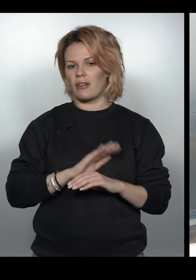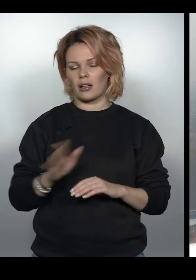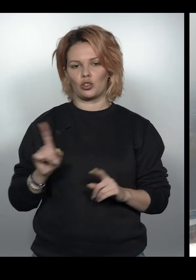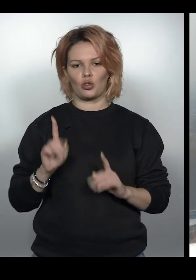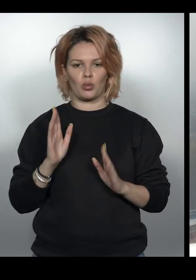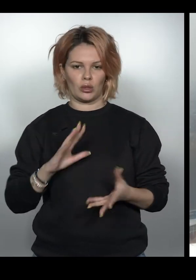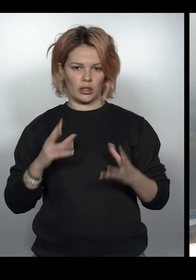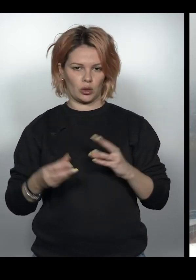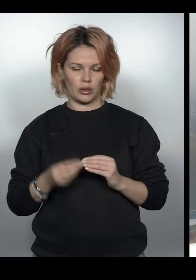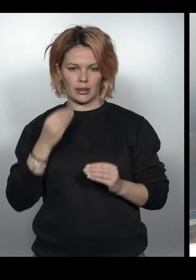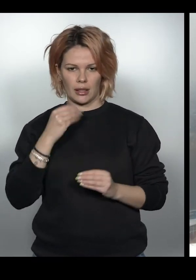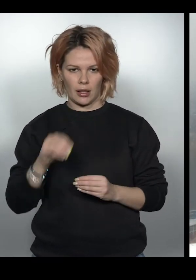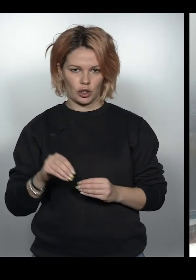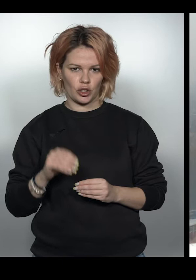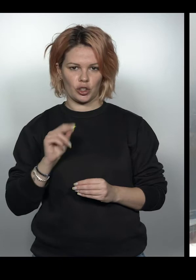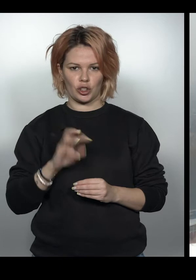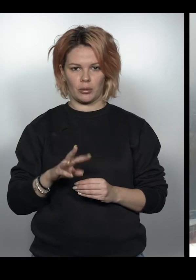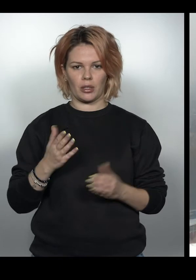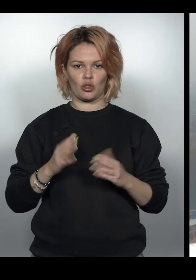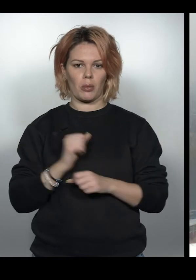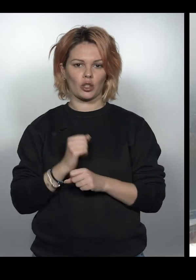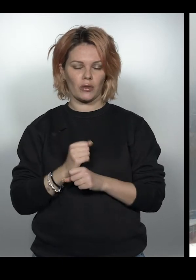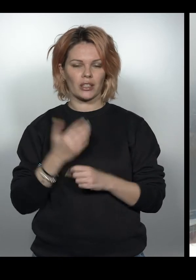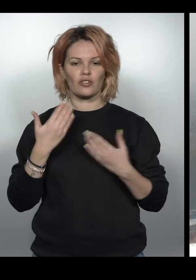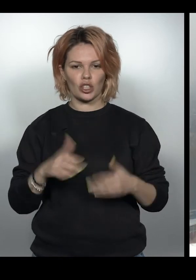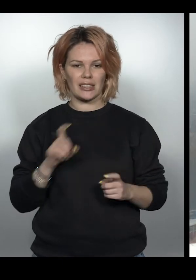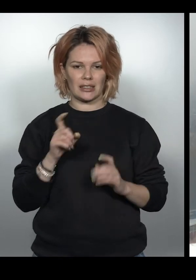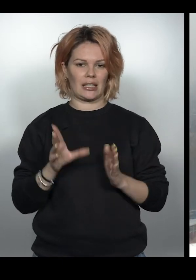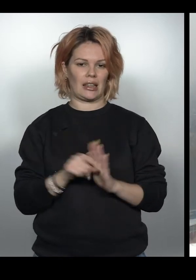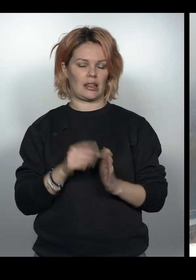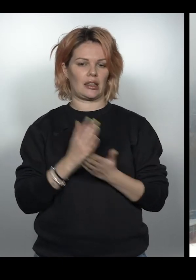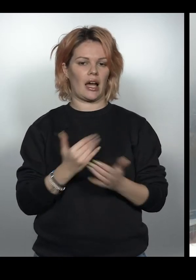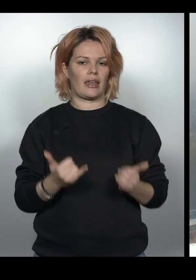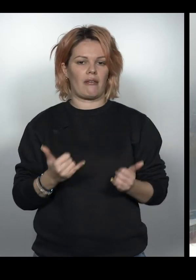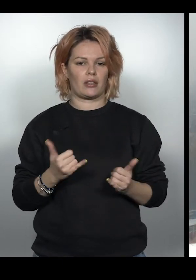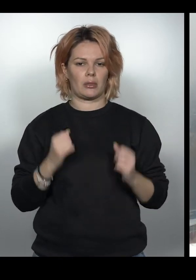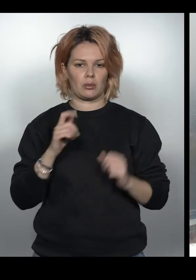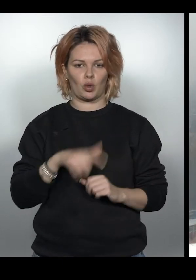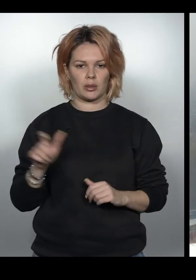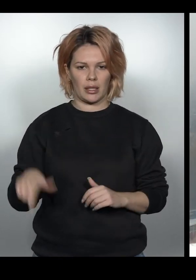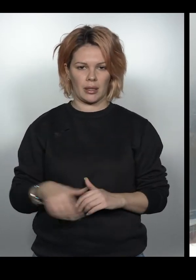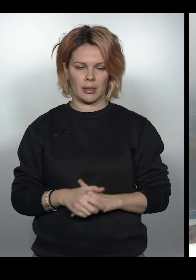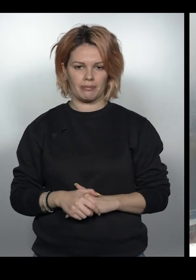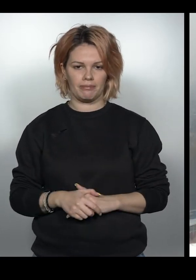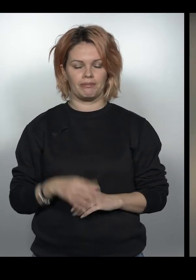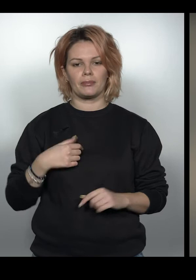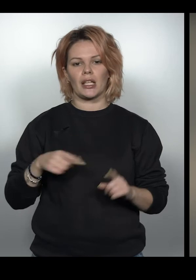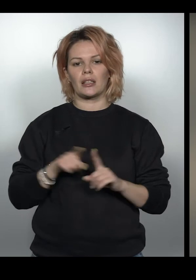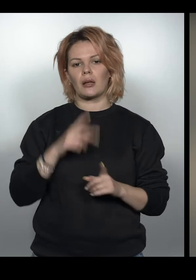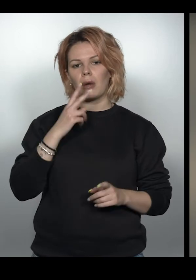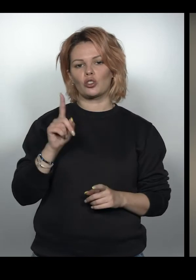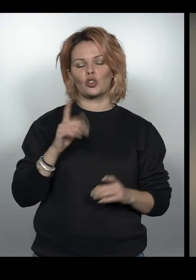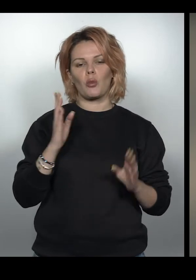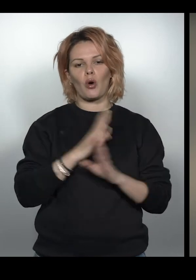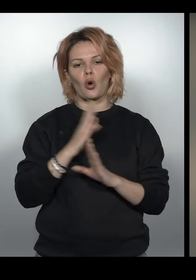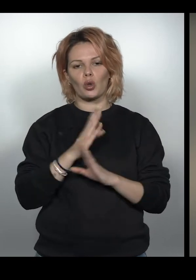не факт, що буде результат кращий, ніж якщо працювати вже з наявними спортсменами. Я